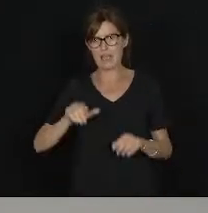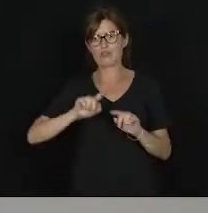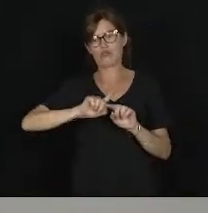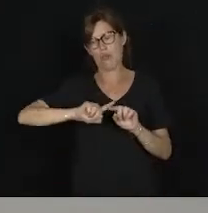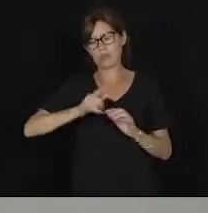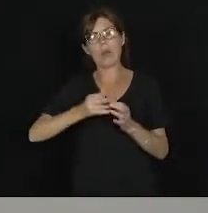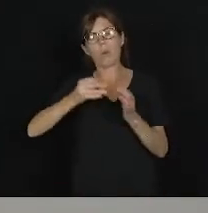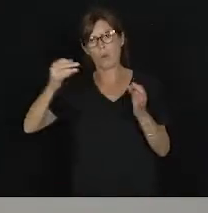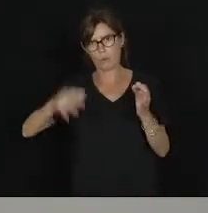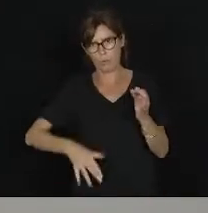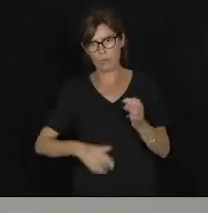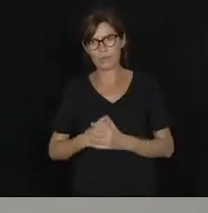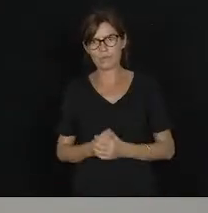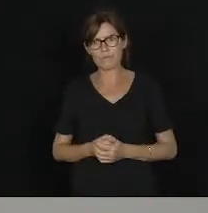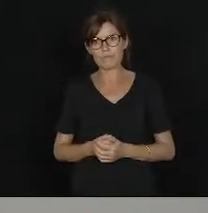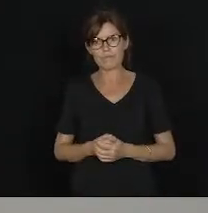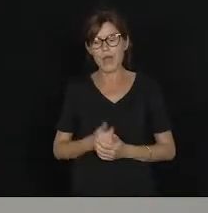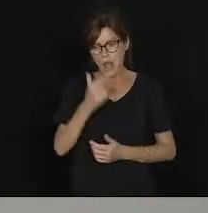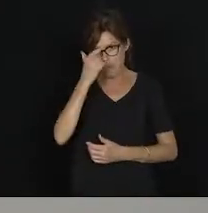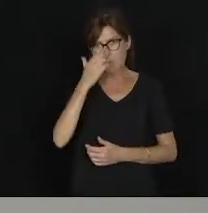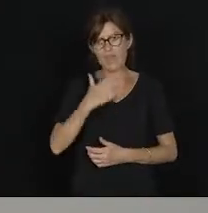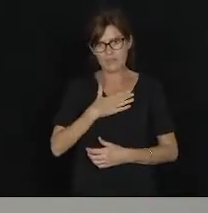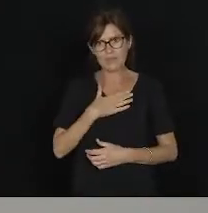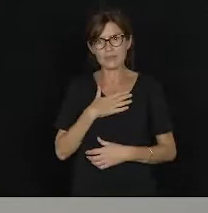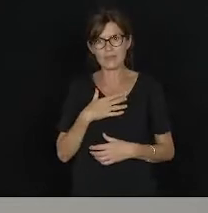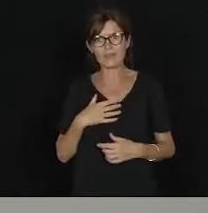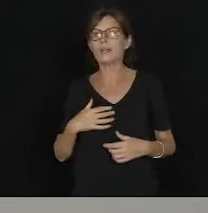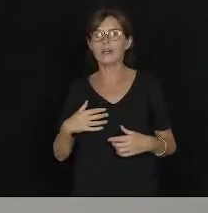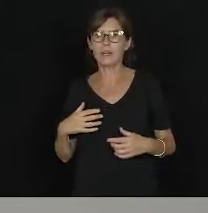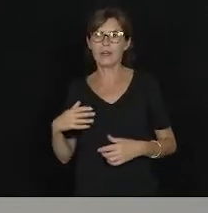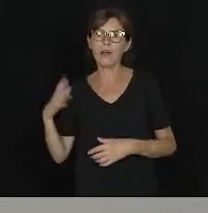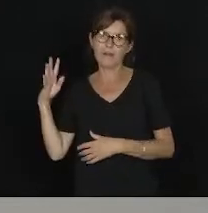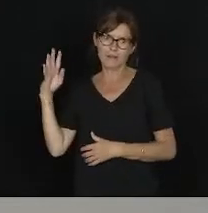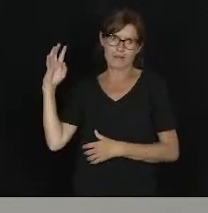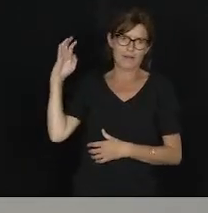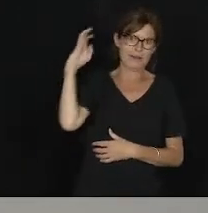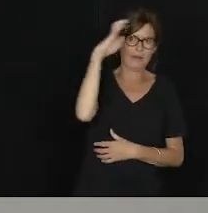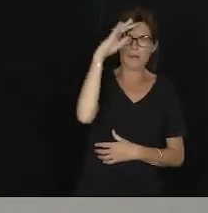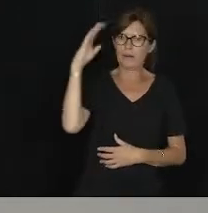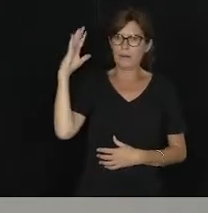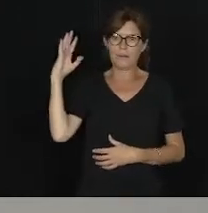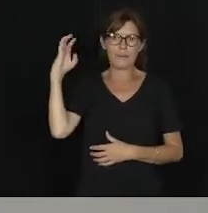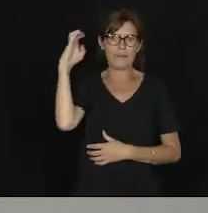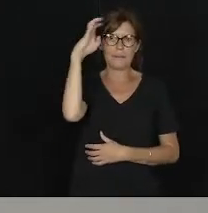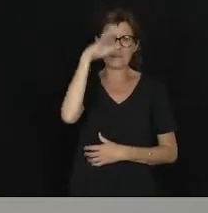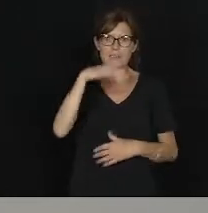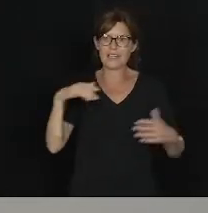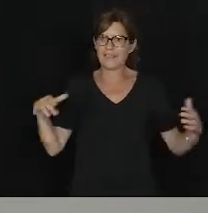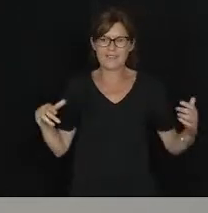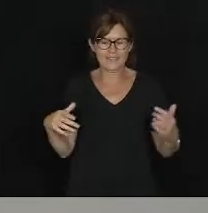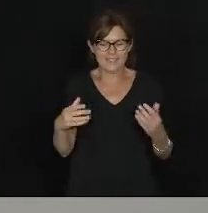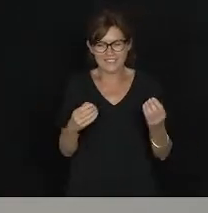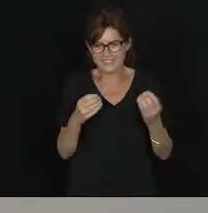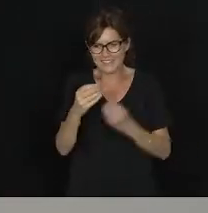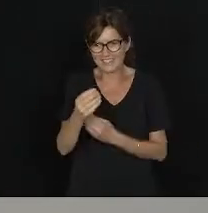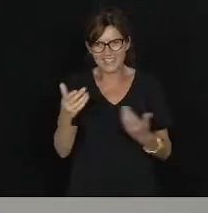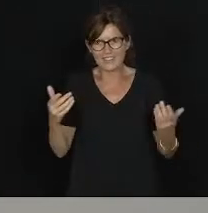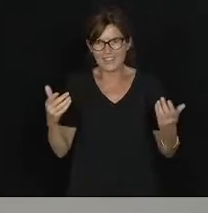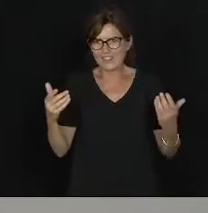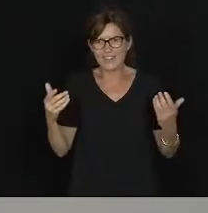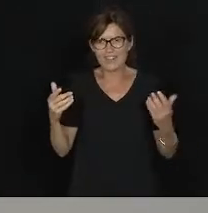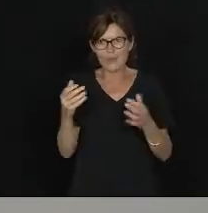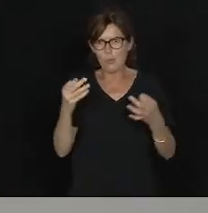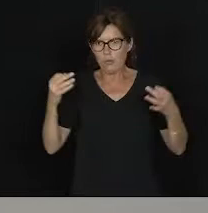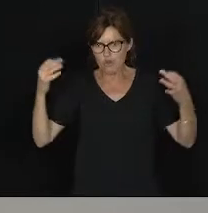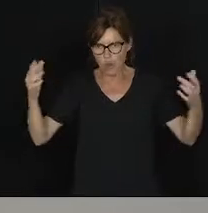conclurai. Il est bien difficile, à mon sens, d'énoncer que le temps de l'éducation se reconfigure à l'identique, tout simplement aussi parce qu'il existe une